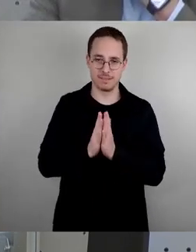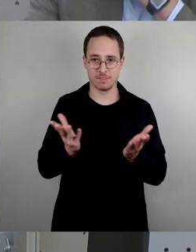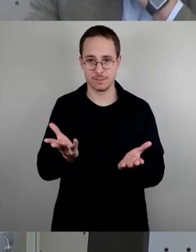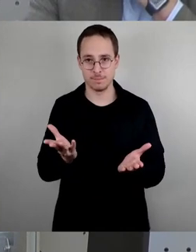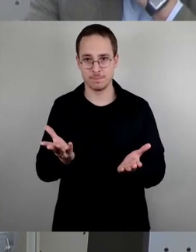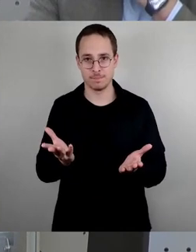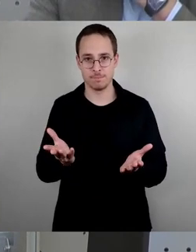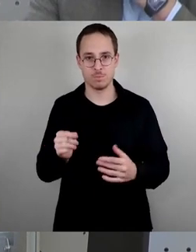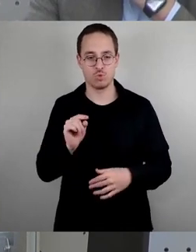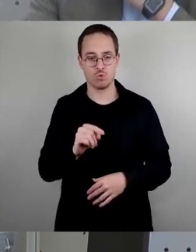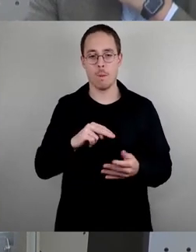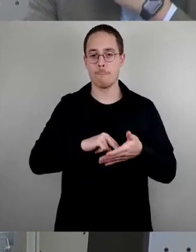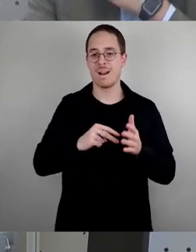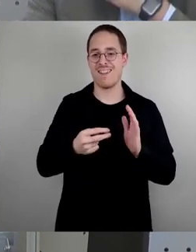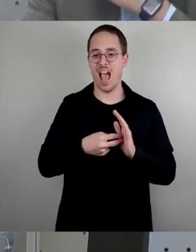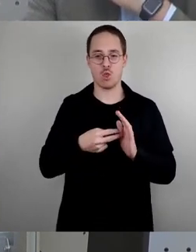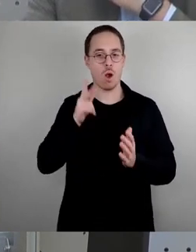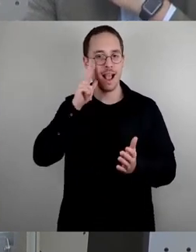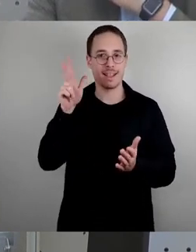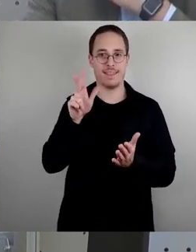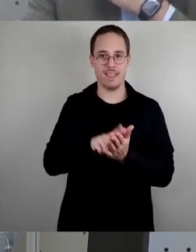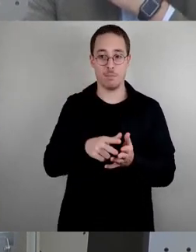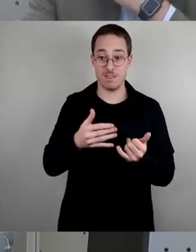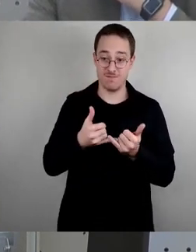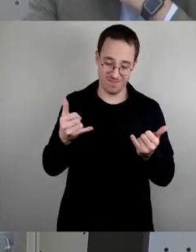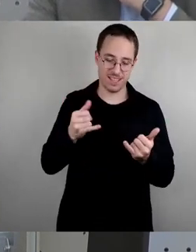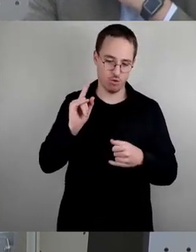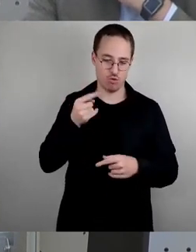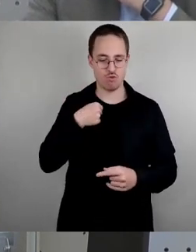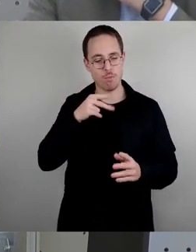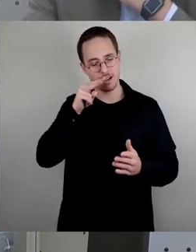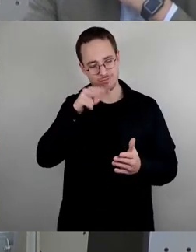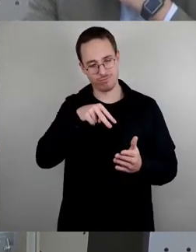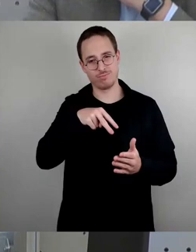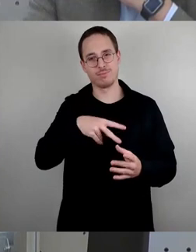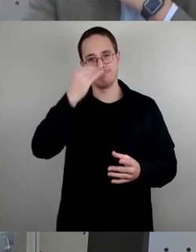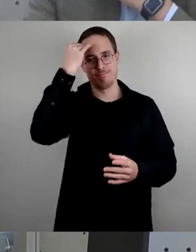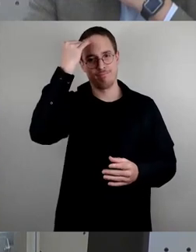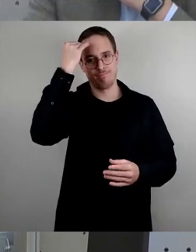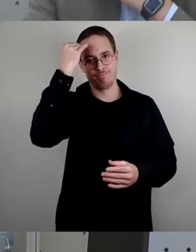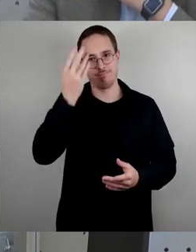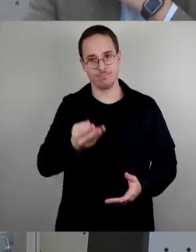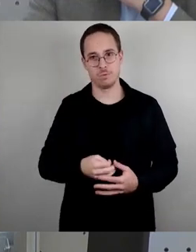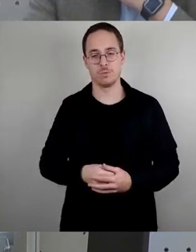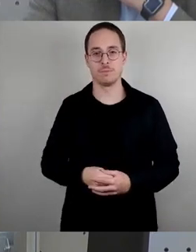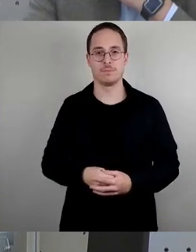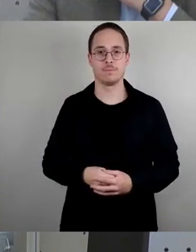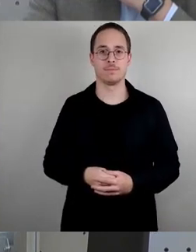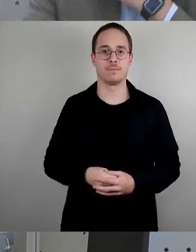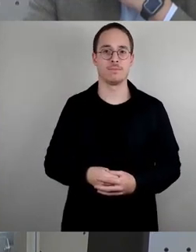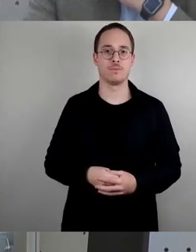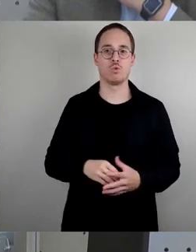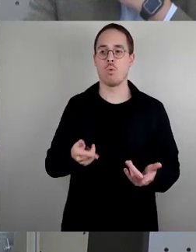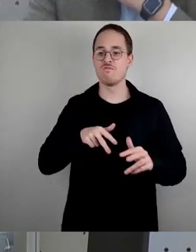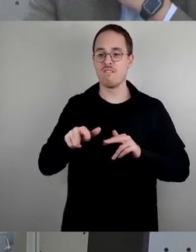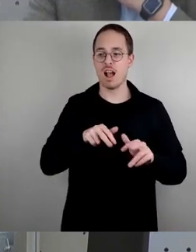Weise, wie solche Planungen genehmigt werden, mal auseinanderzusetzen. Es ist ja nicht so, dass die Verwaltung eine Führungsform für den Radverkehr sich einfach nur ausdenkt.